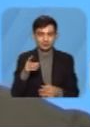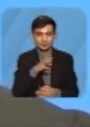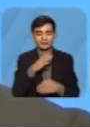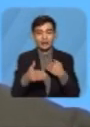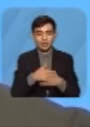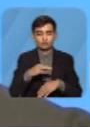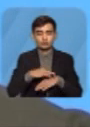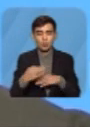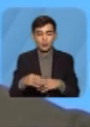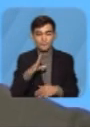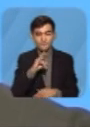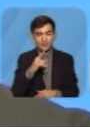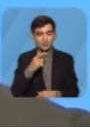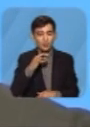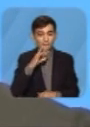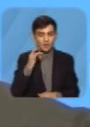наказали строгим выговором и